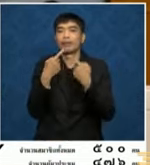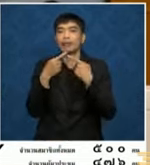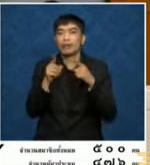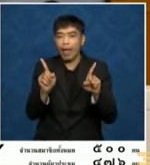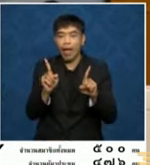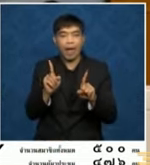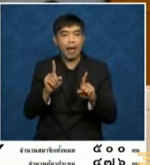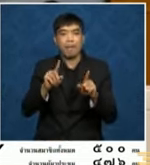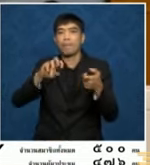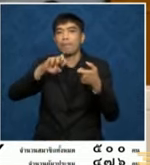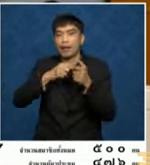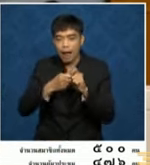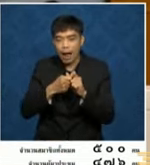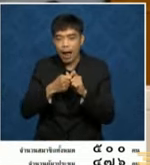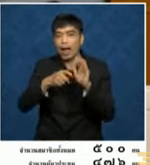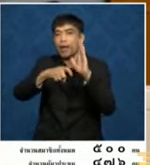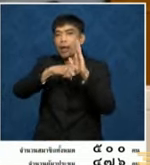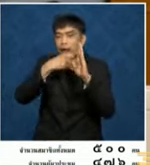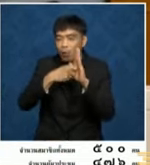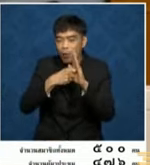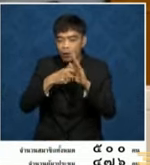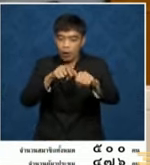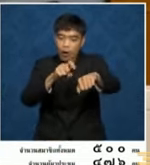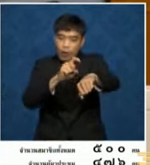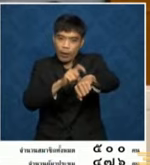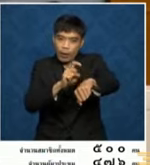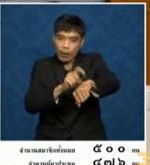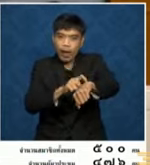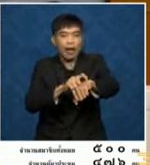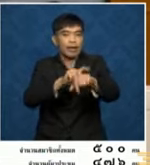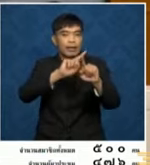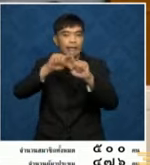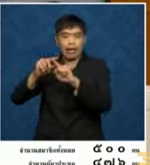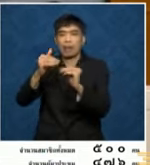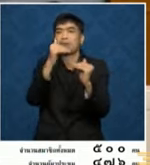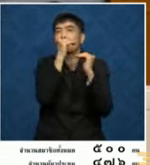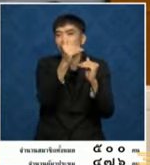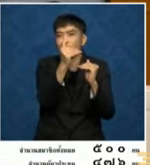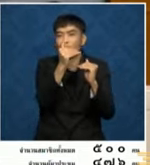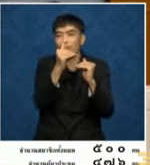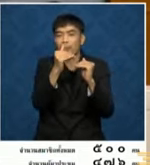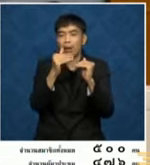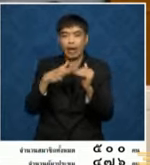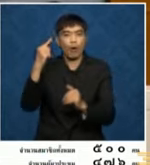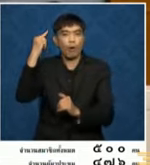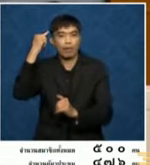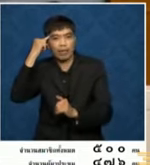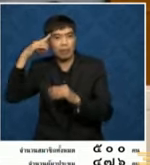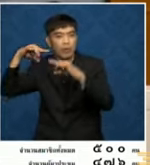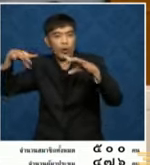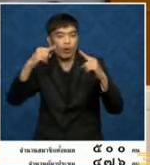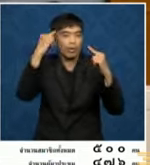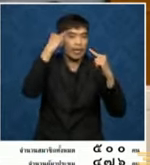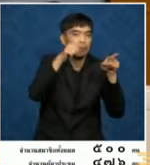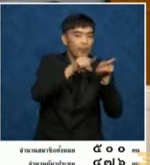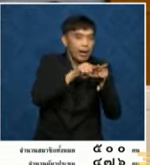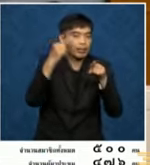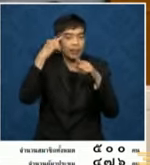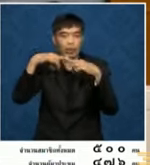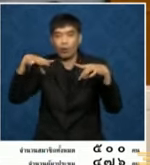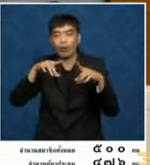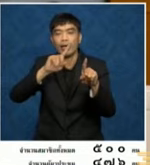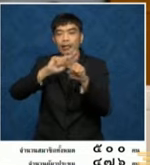ยปัจจัยต่างๆนะครับเรามีเวลาจำกัดเรามีส่วนที่มีความเห็นไม่ตรงกันแล้วต้องบริหารความสมดุลตรงนี้ในกรรม